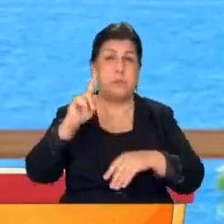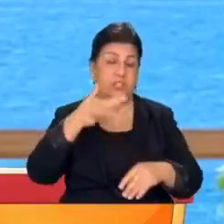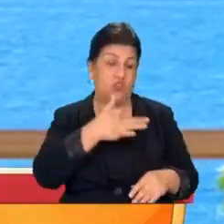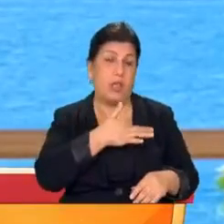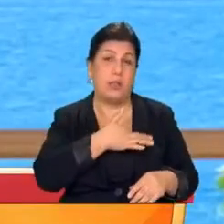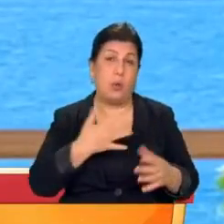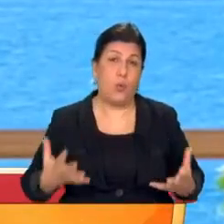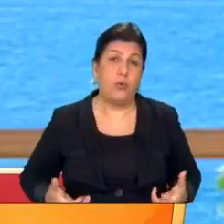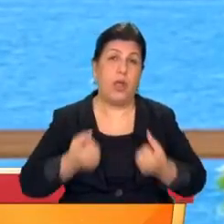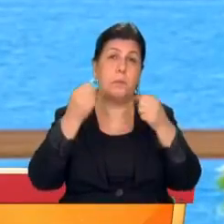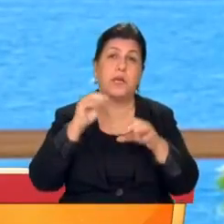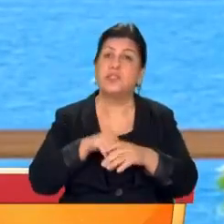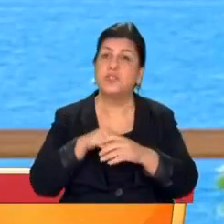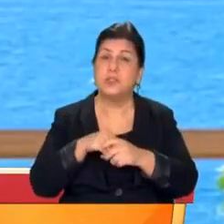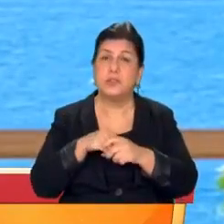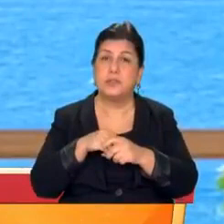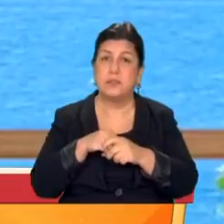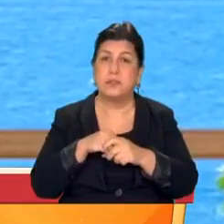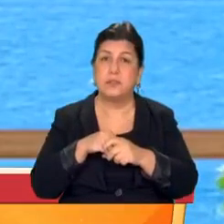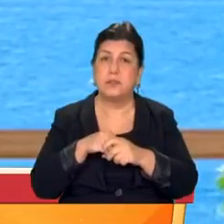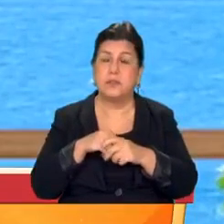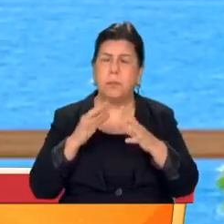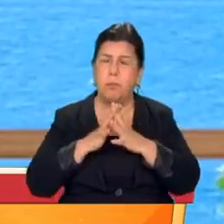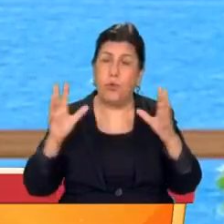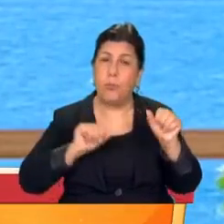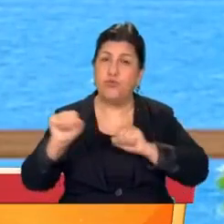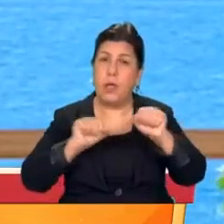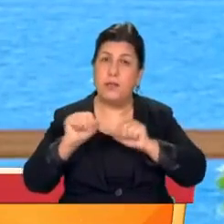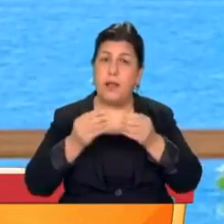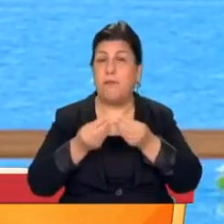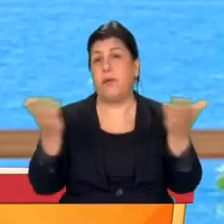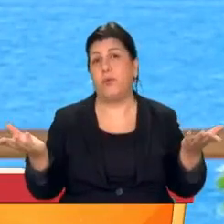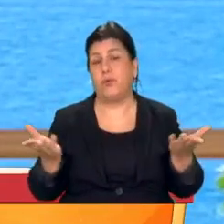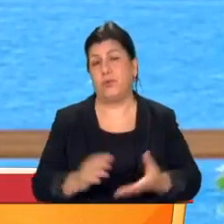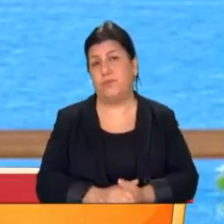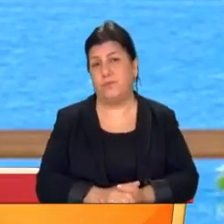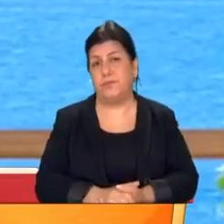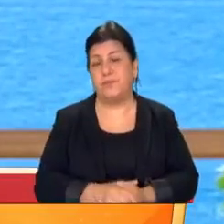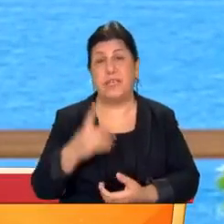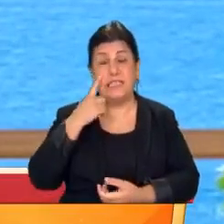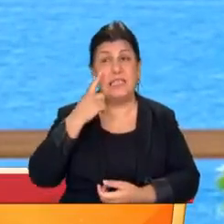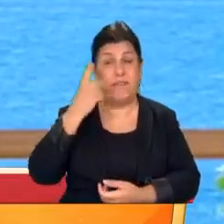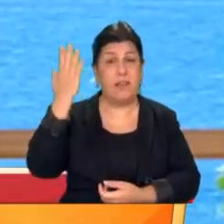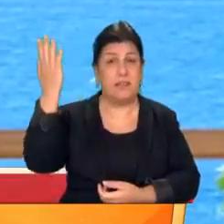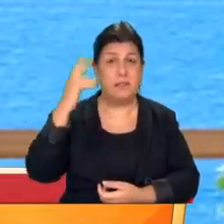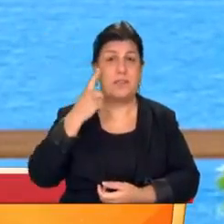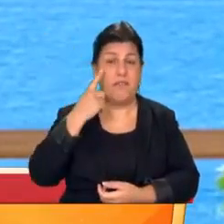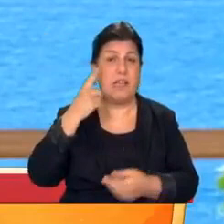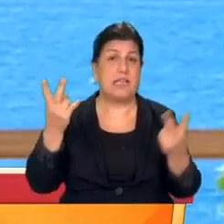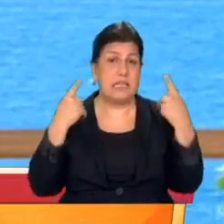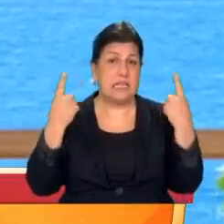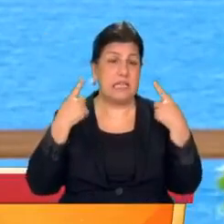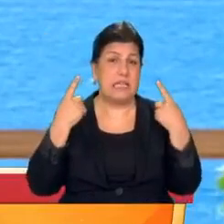kurtarmak için büyük mücadeleler veriyor Devletimiz devlet